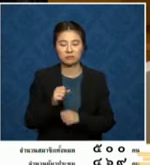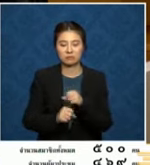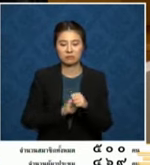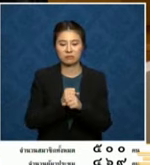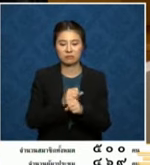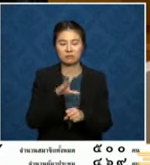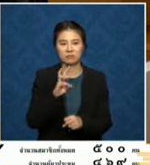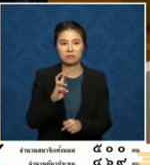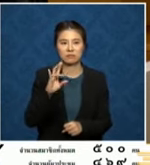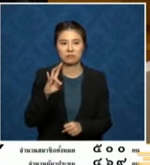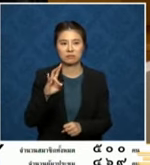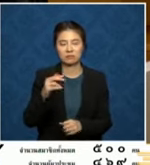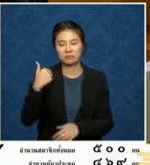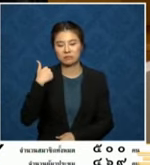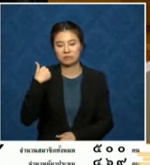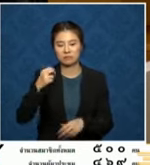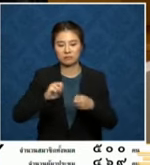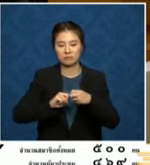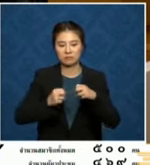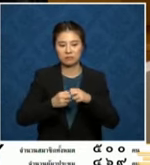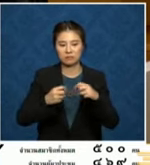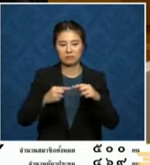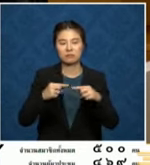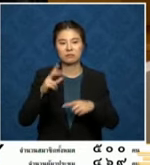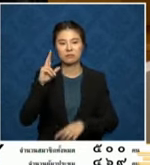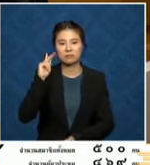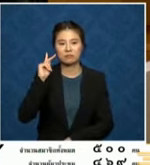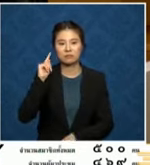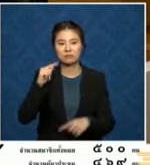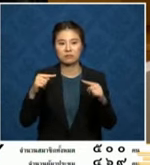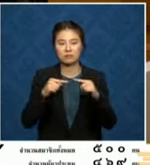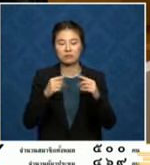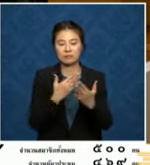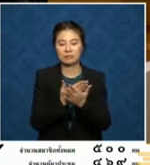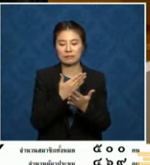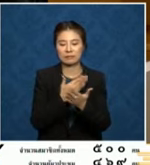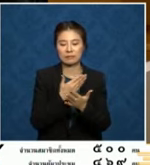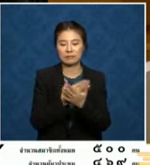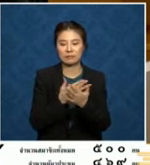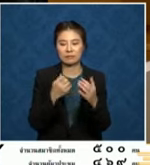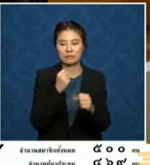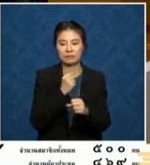67ก็มีปัญหาขึ้นมาเป็นข่าวอีกใช้งบไป